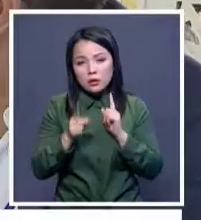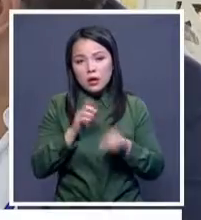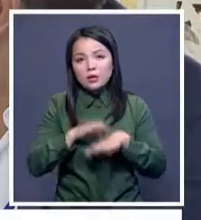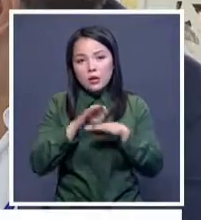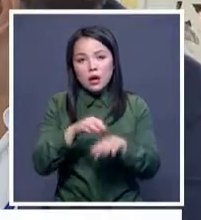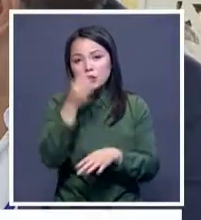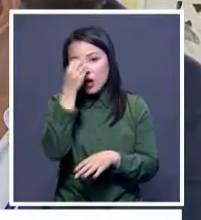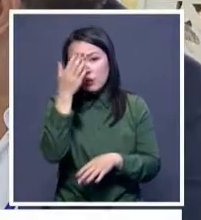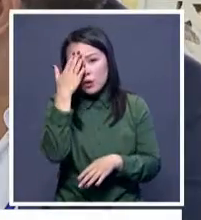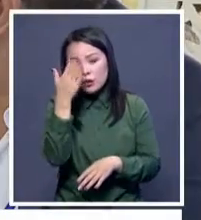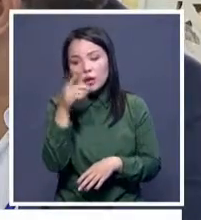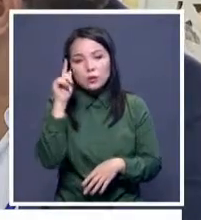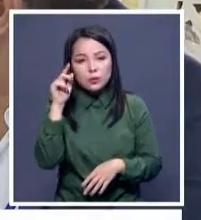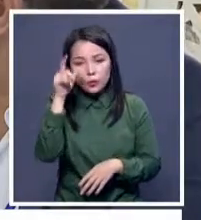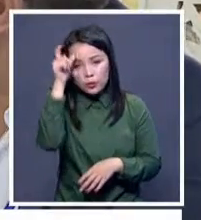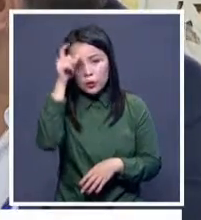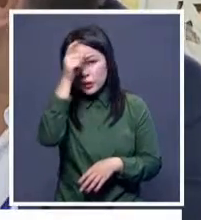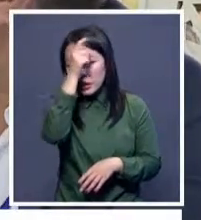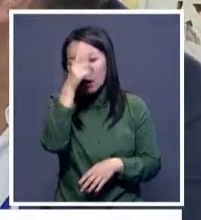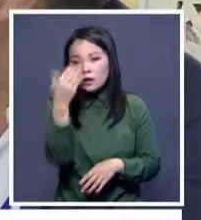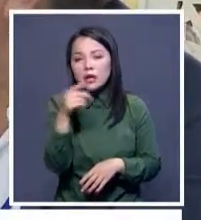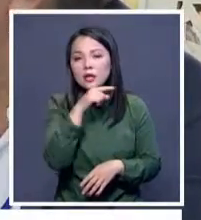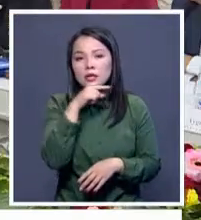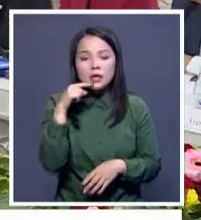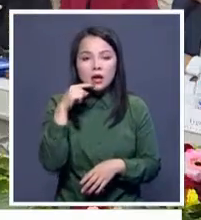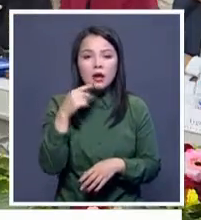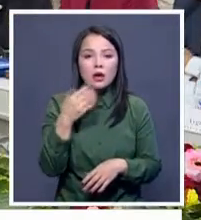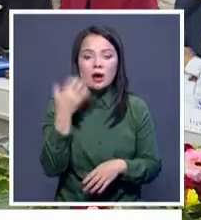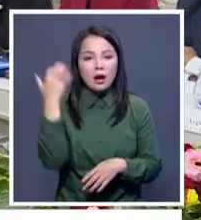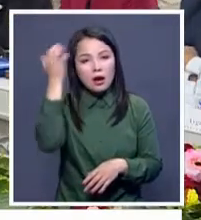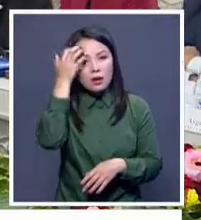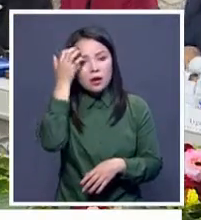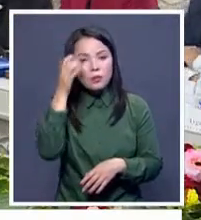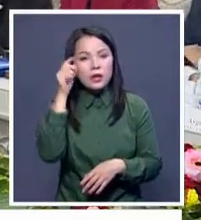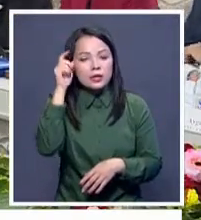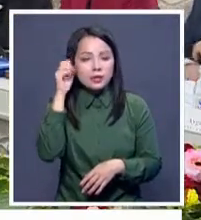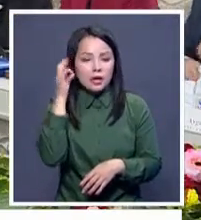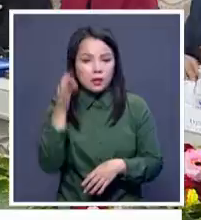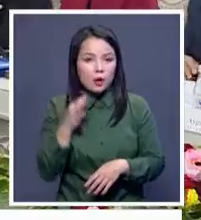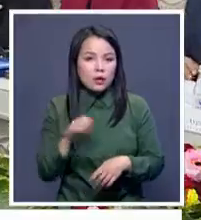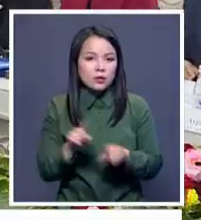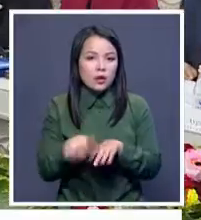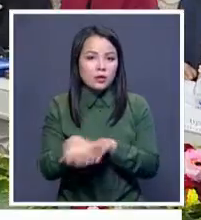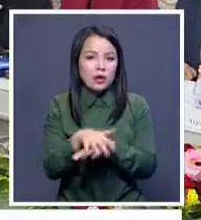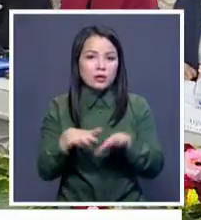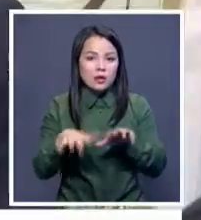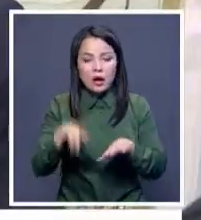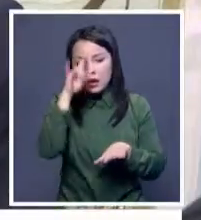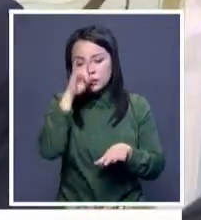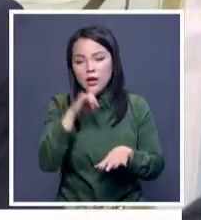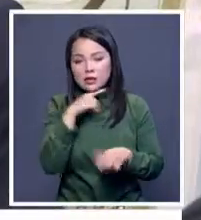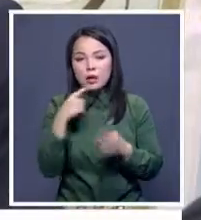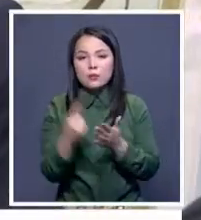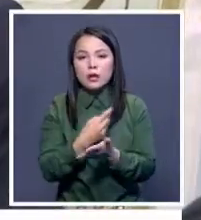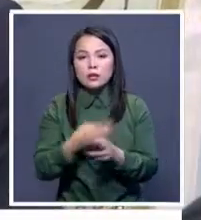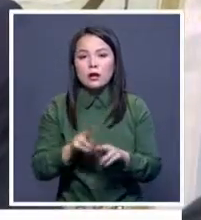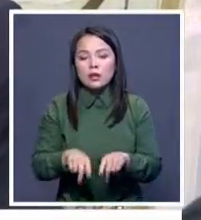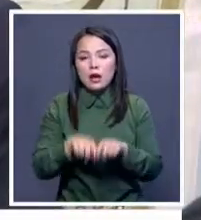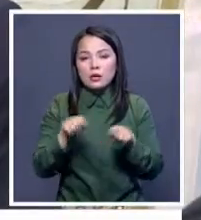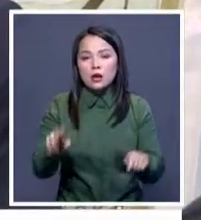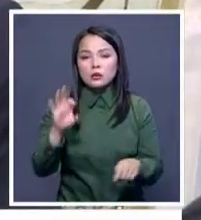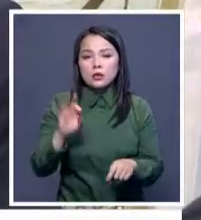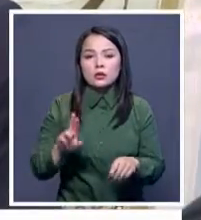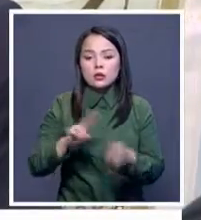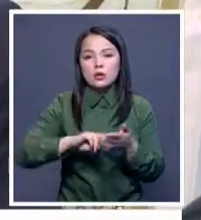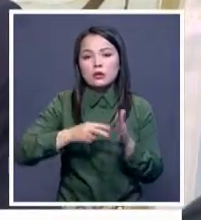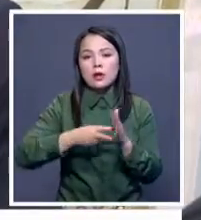Жиынға Жапония, Түркия, Ресей, Біріккен Араб Әмірліктері және Германия сияқты елдерден келген меймандар Қазақстанда қолға алынған әлеуметтік